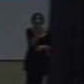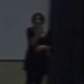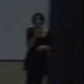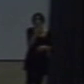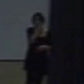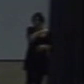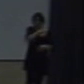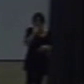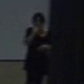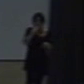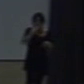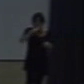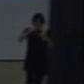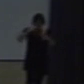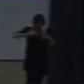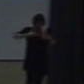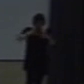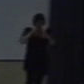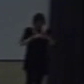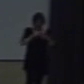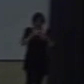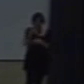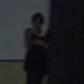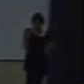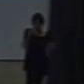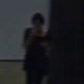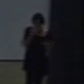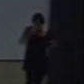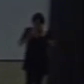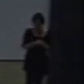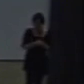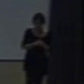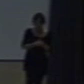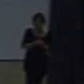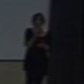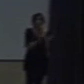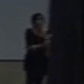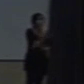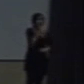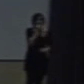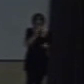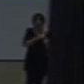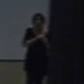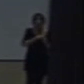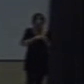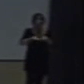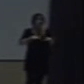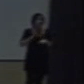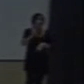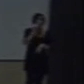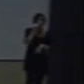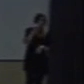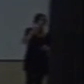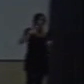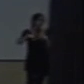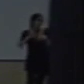exemple qualsevol. Vull dir, passa contínuament a Twitter que la gent fa volar coses i més en temes així on l'activisme està tan... Bueno, això no